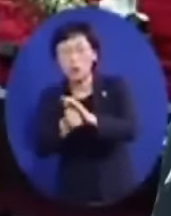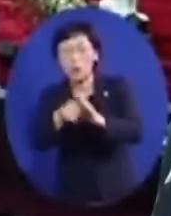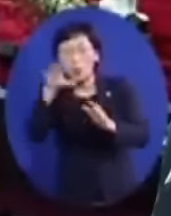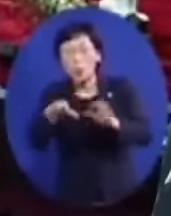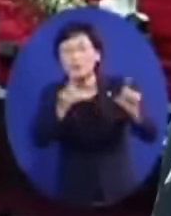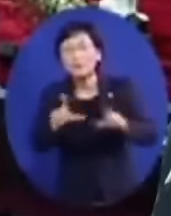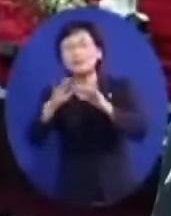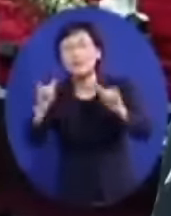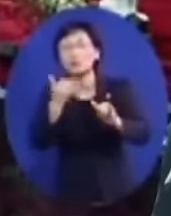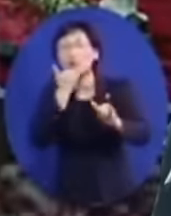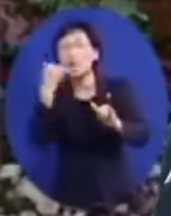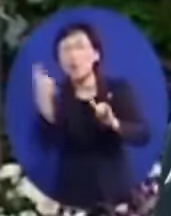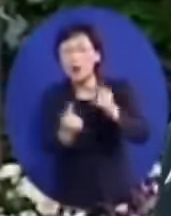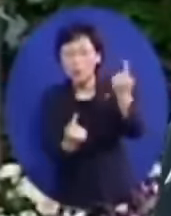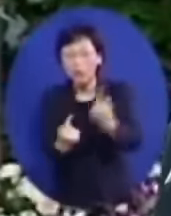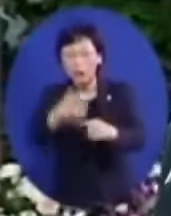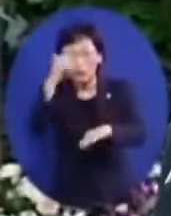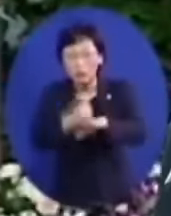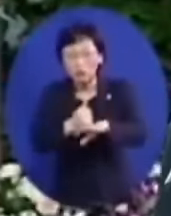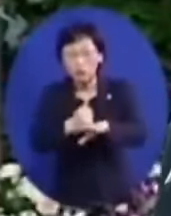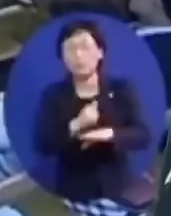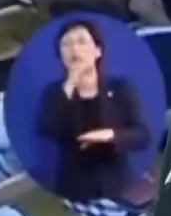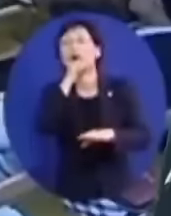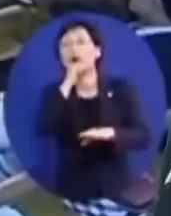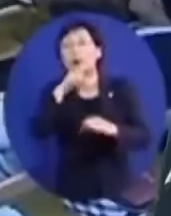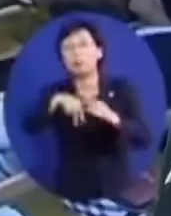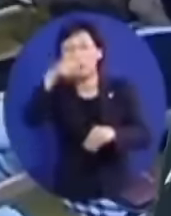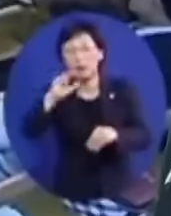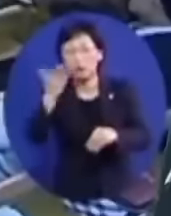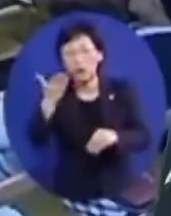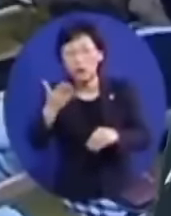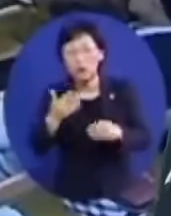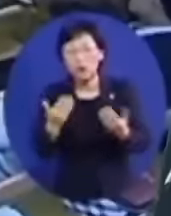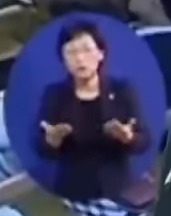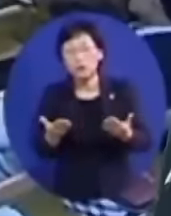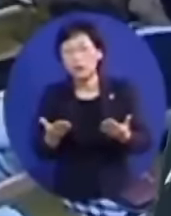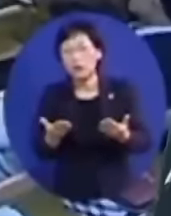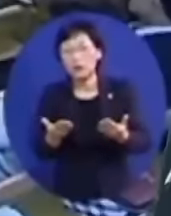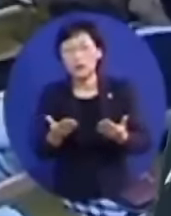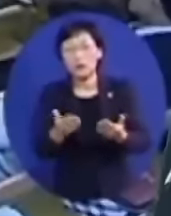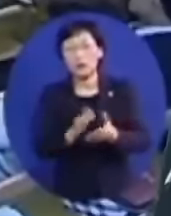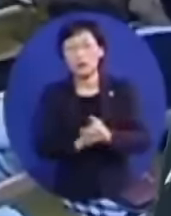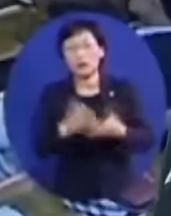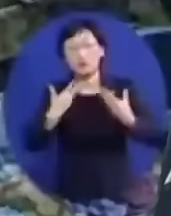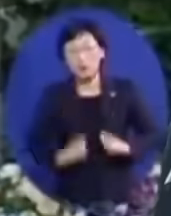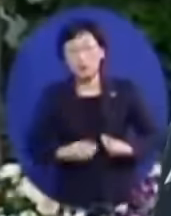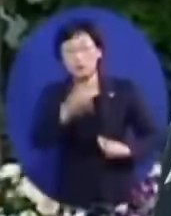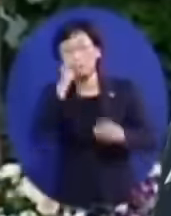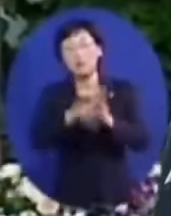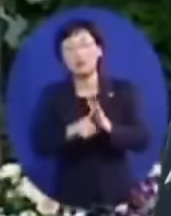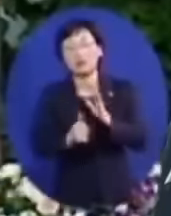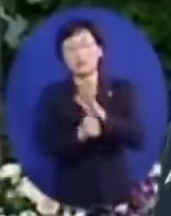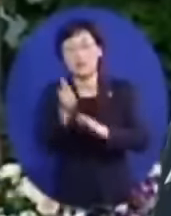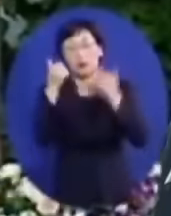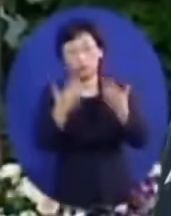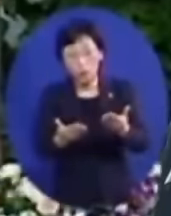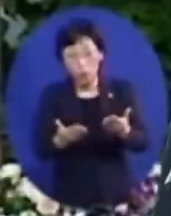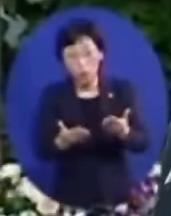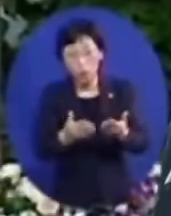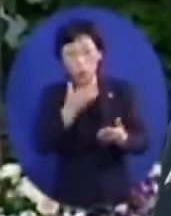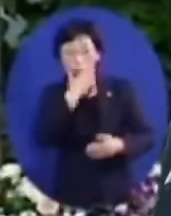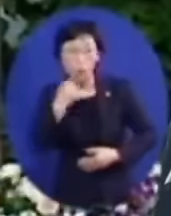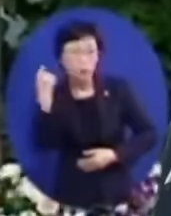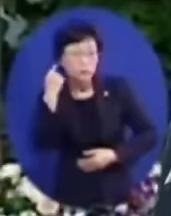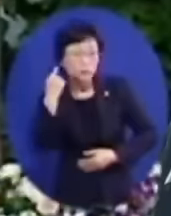올라왔다가 못 살게 되고 변두리에 쫓겨난 사람들이 오도 가지도 못하고 절망지게 있을 때 희망을 준다는 복음을